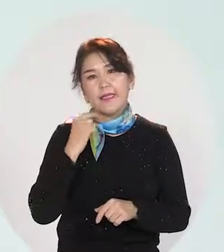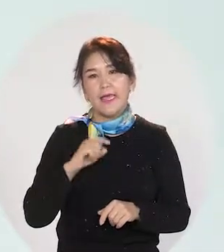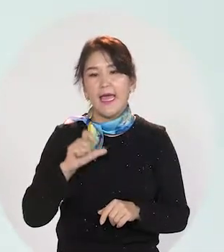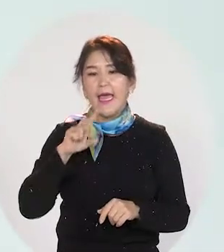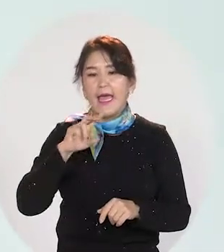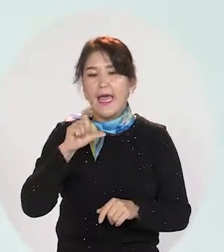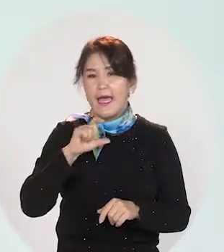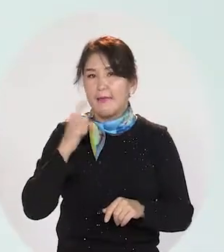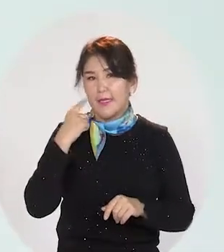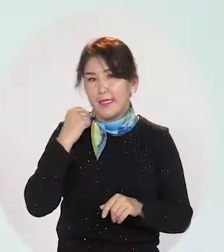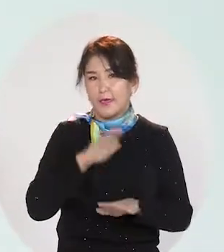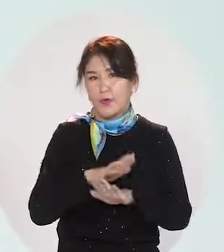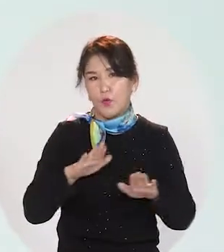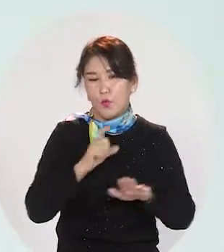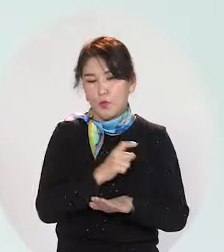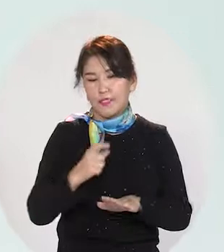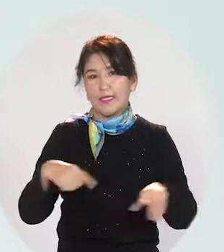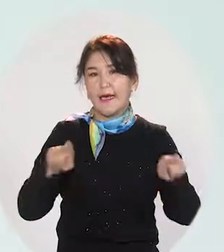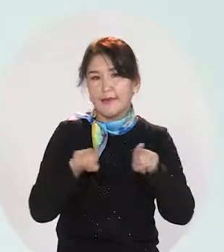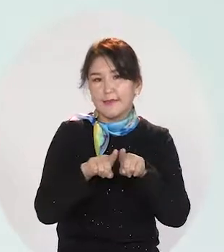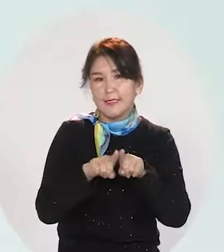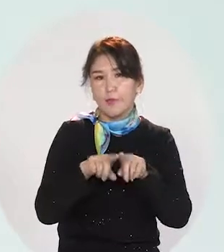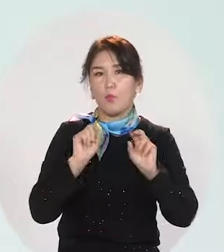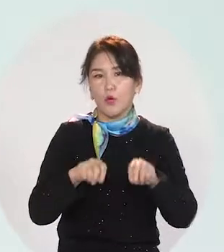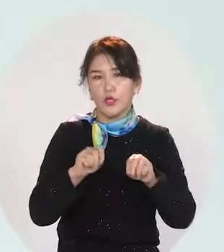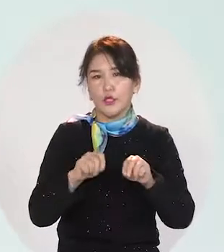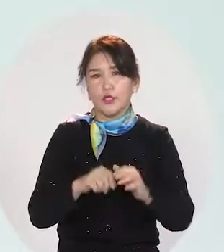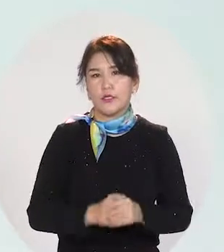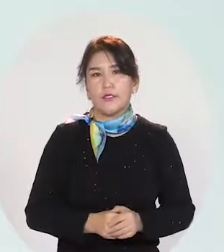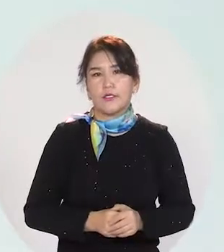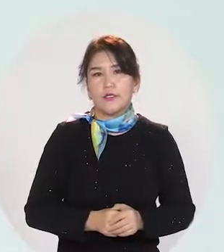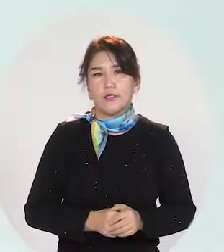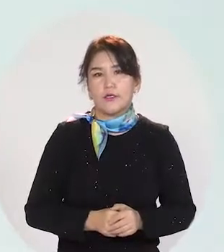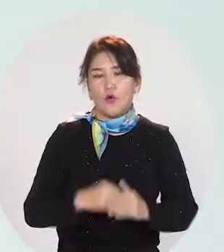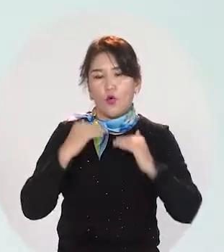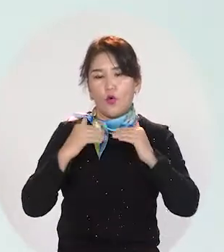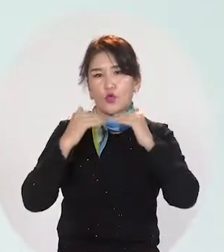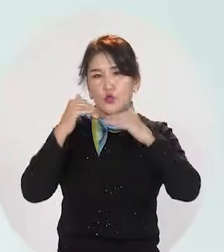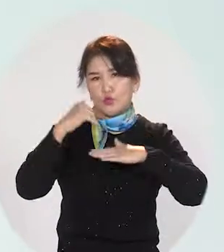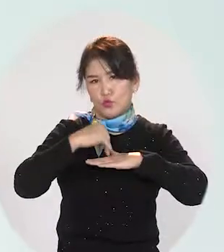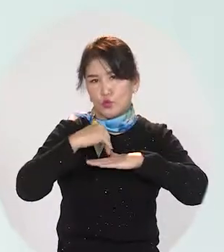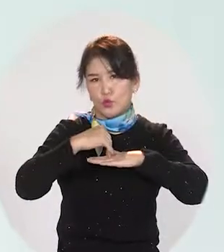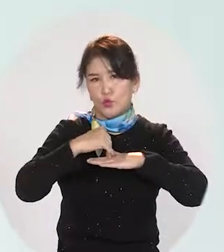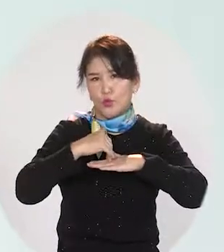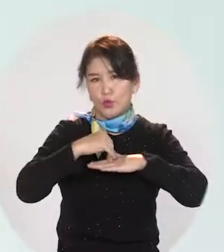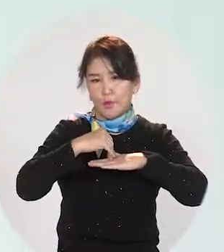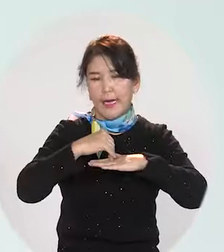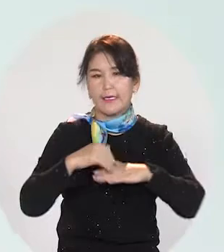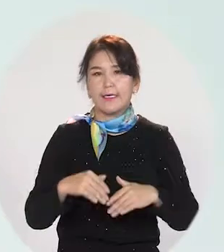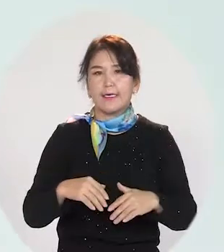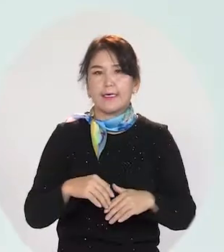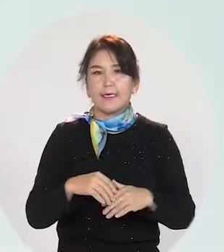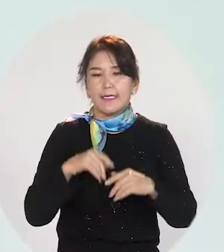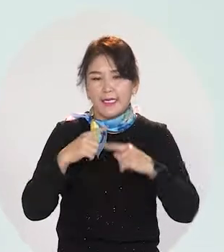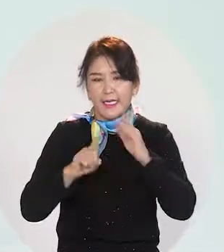эмхтээлэх дүр төрх бий болдог. Яг эмхтэй хүн болдог. Тийм хөгжил төлөвшлүүд нь төлхөө тавигдаж